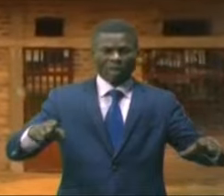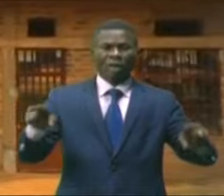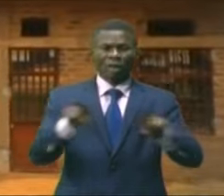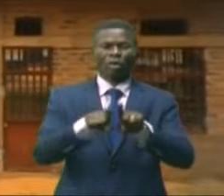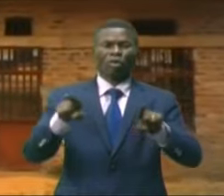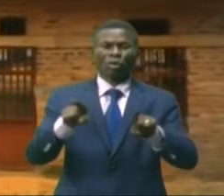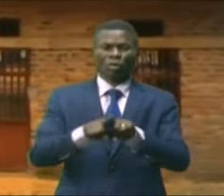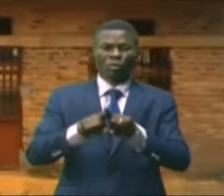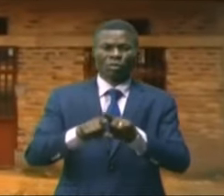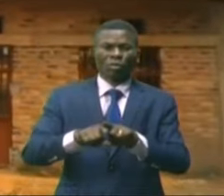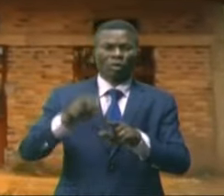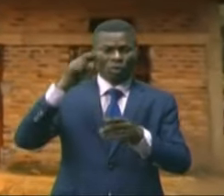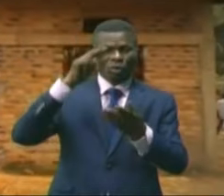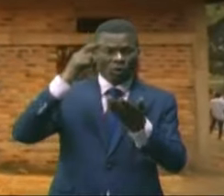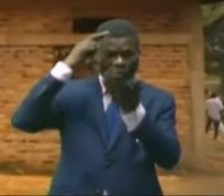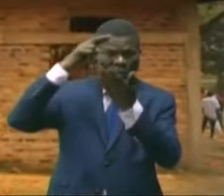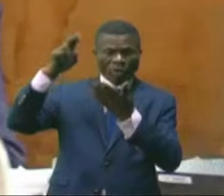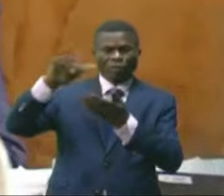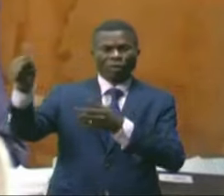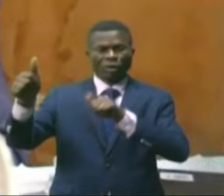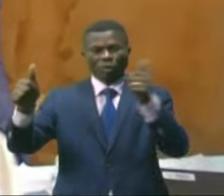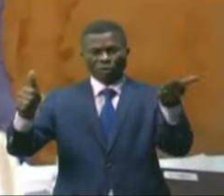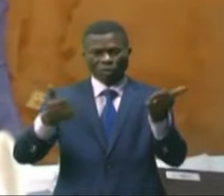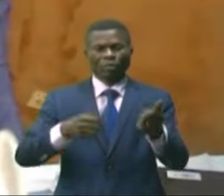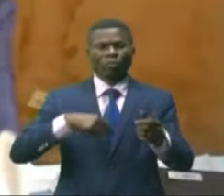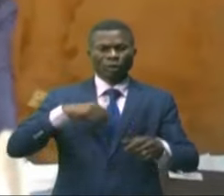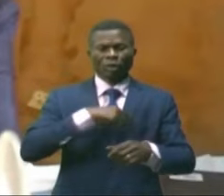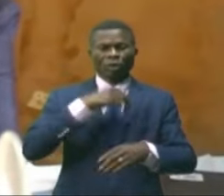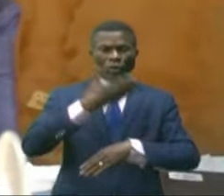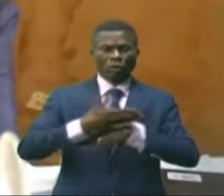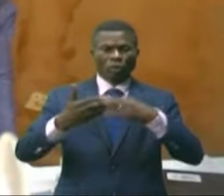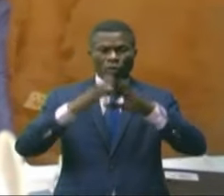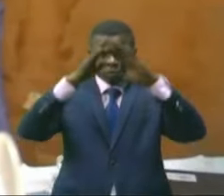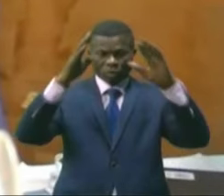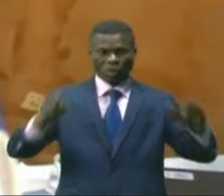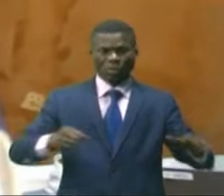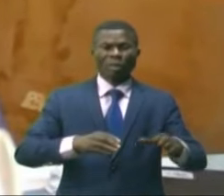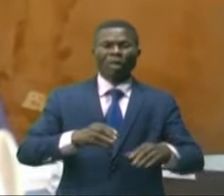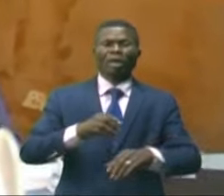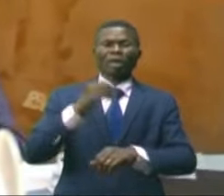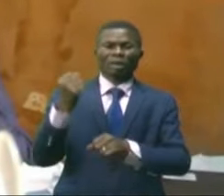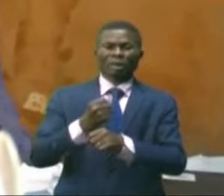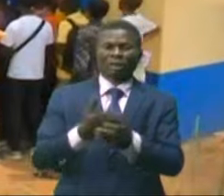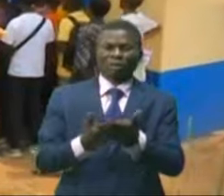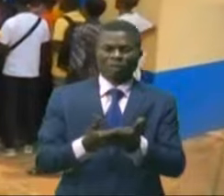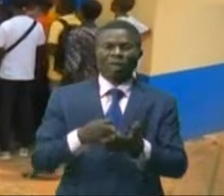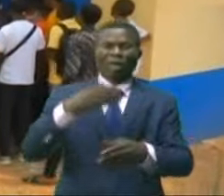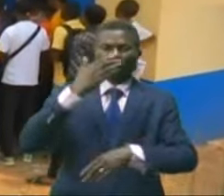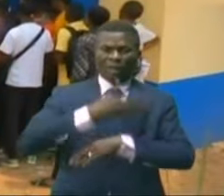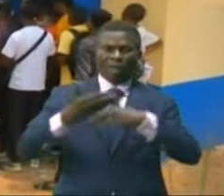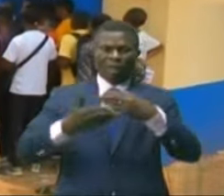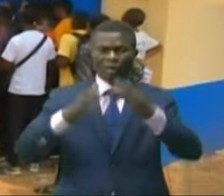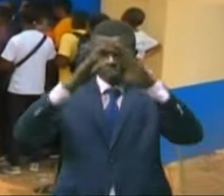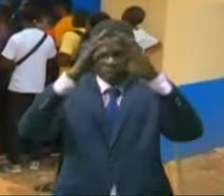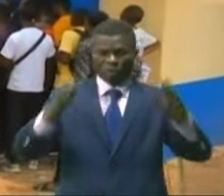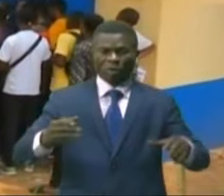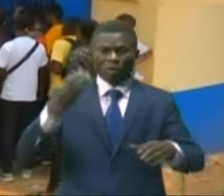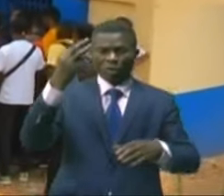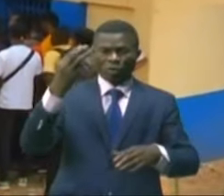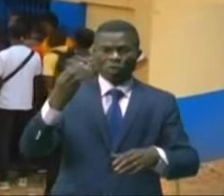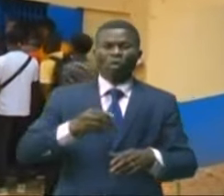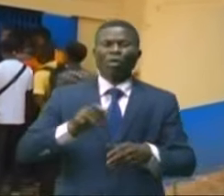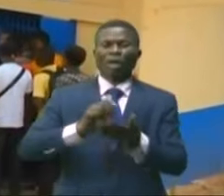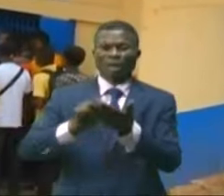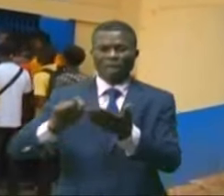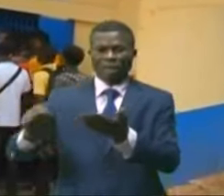standard normal. Et nous avons construit ces bâtiments administratifs, nous avons construit ces bâtiments de trois auditoires.